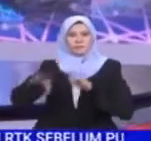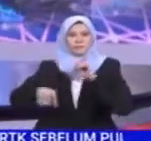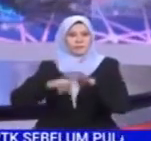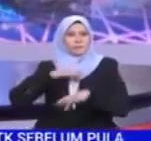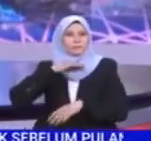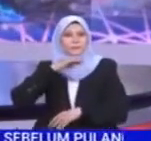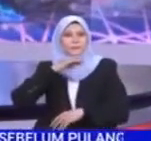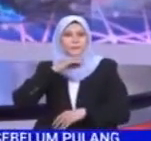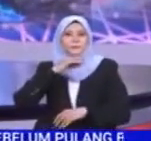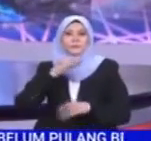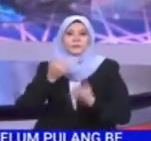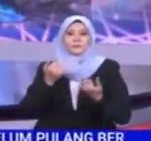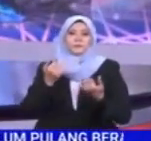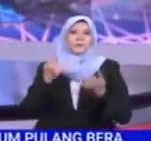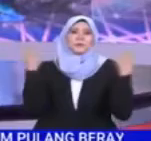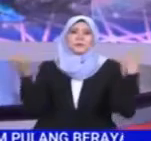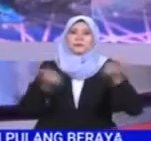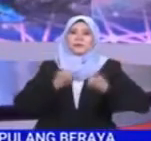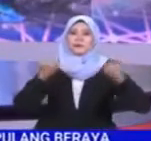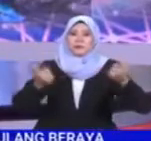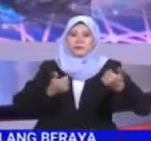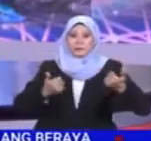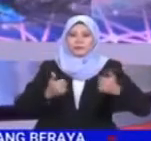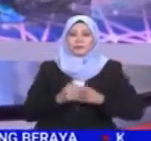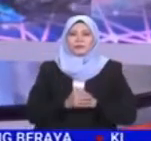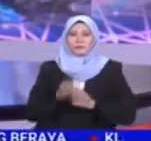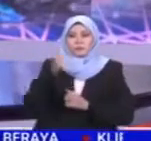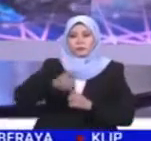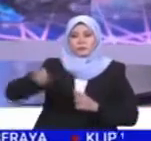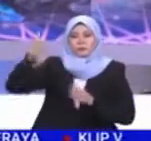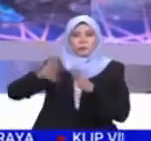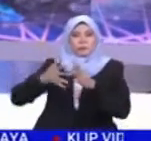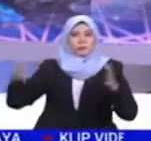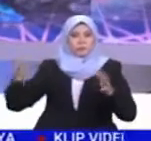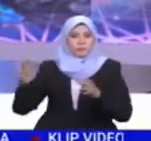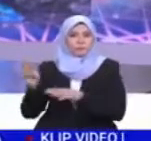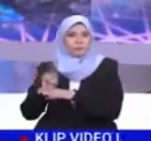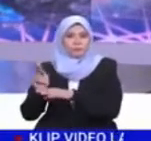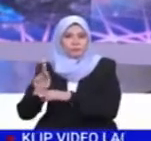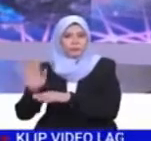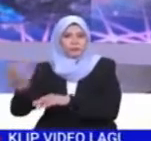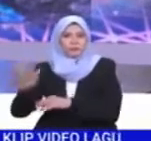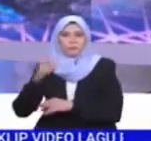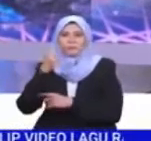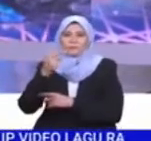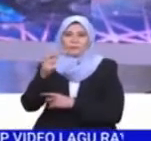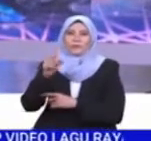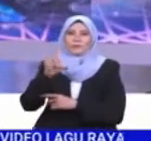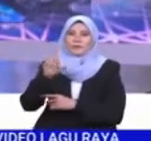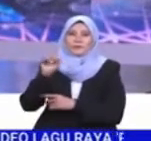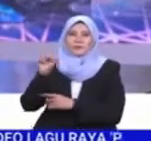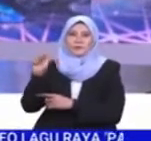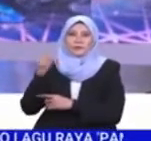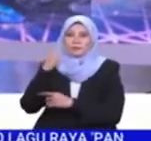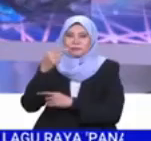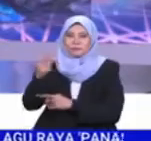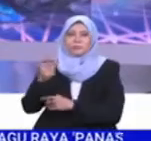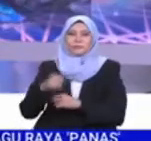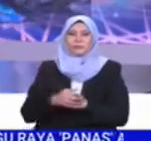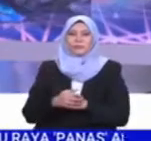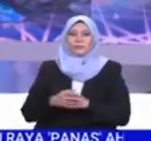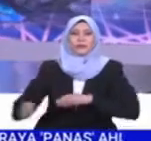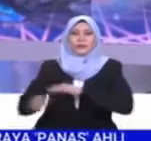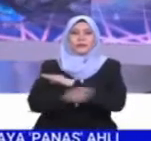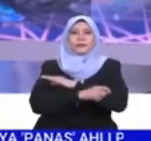pepejal sepanjang musim perayaan tahun ini. Pengurus Besar Korporat Muhammad Nur Lisa Muhammad Nordin berkata, kebanyakan lokasi adalah